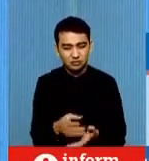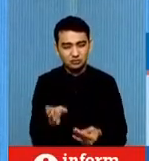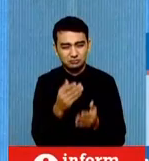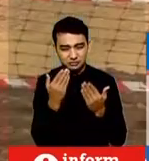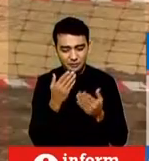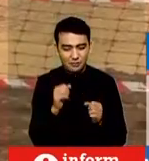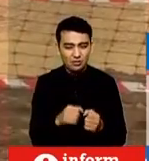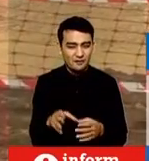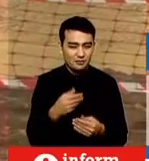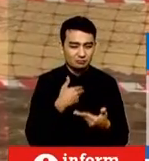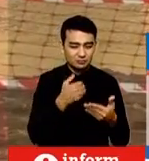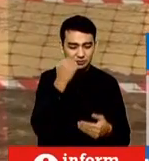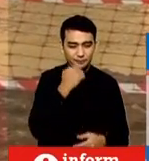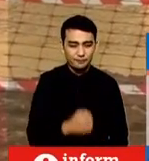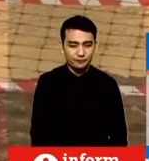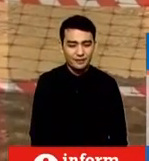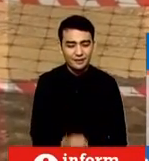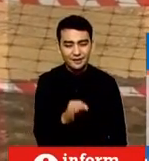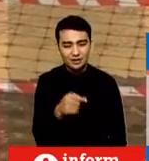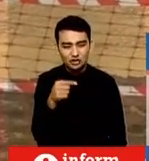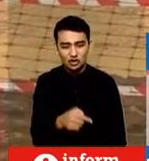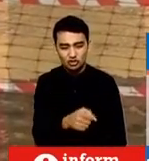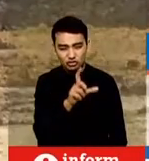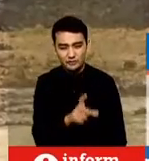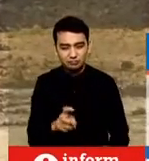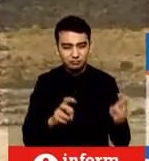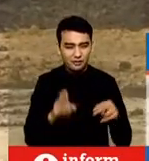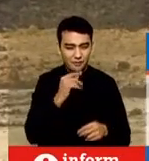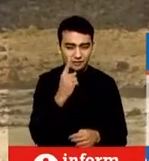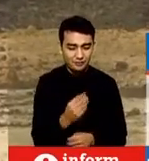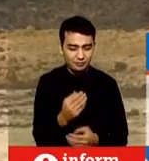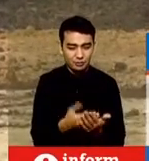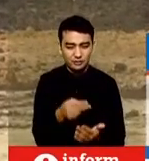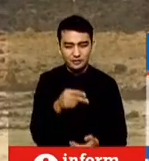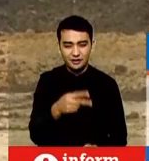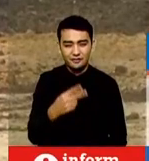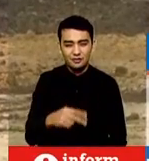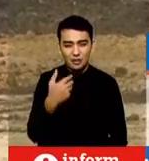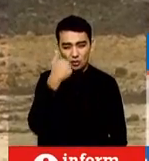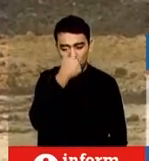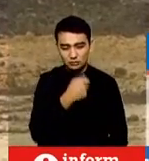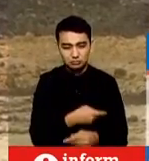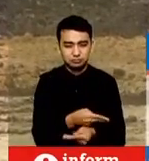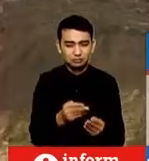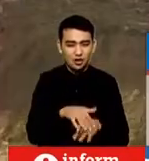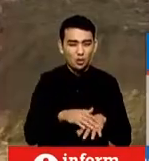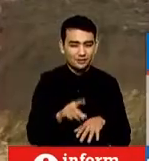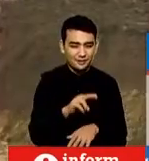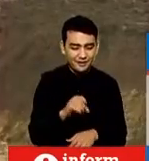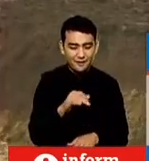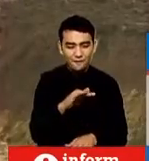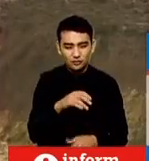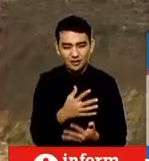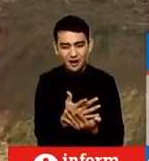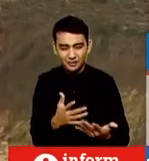бәріңізге алғыс айтам. Бір сәтте 1000 адамды қабылдай алатын нысан 2025 жылы ел игілігіне беріледі деп жоспарланған. Ал көп